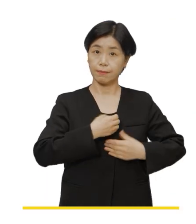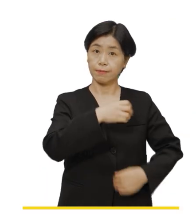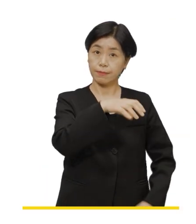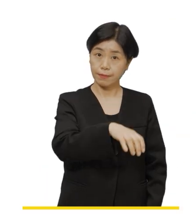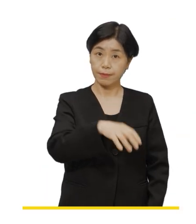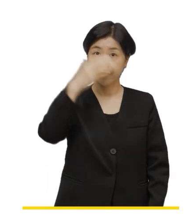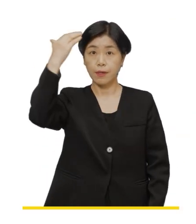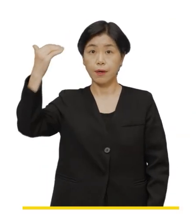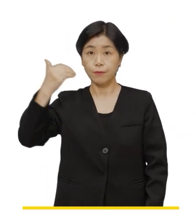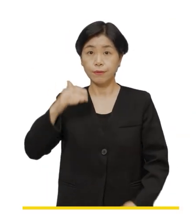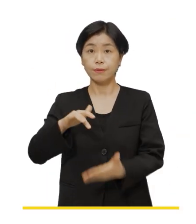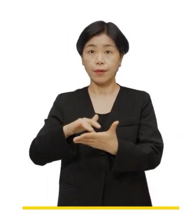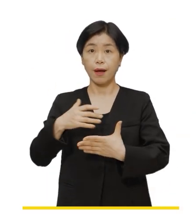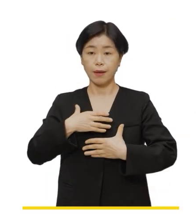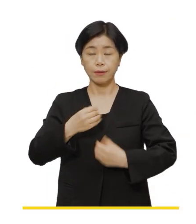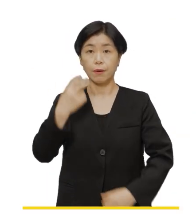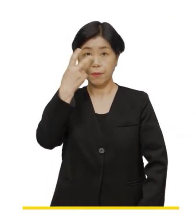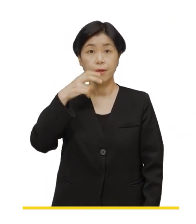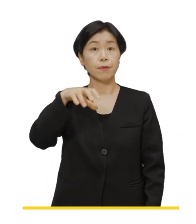식품의약품안전처